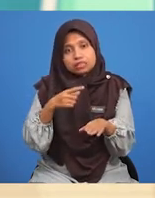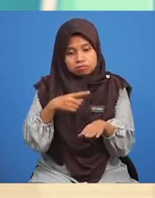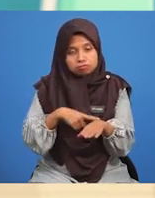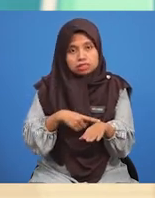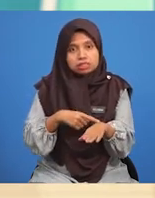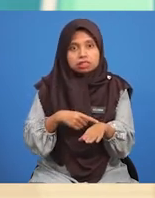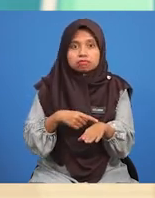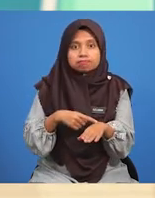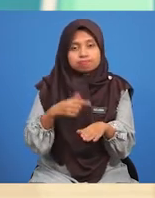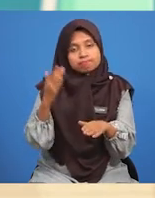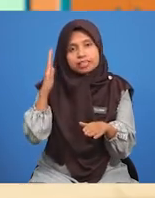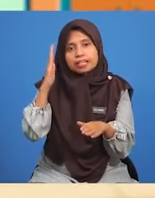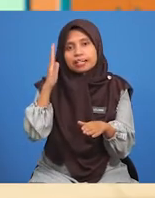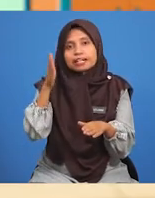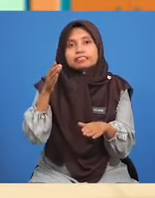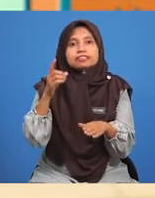masa hadapan.